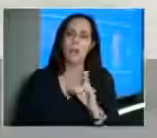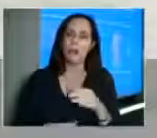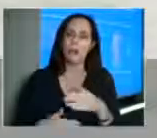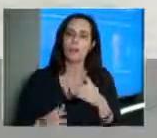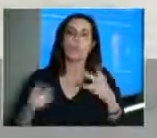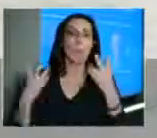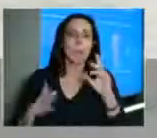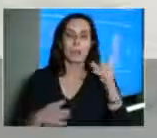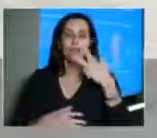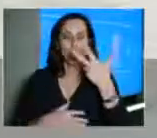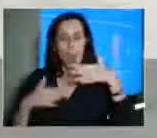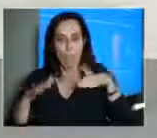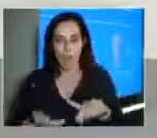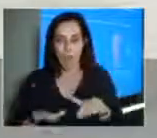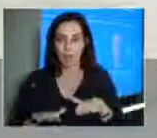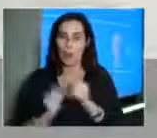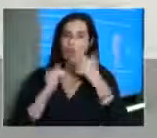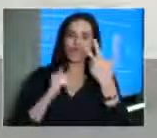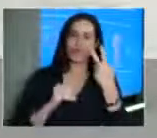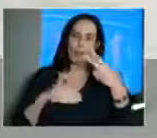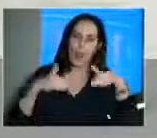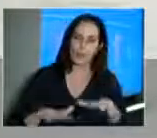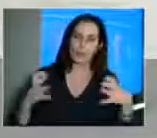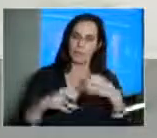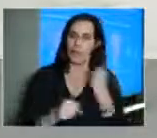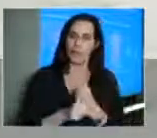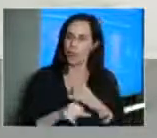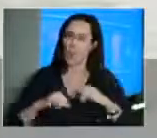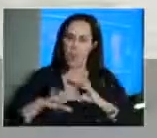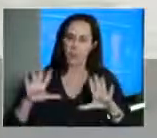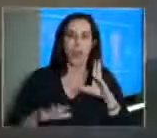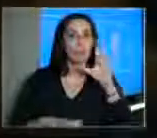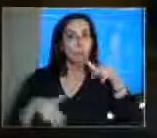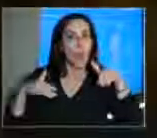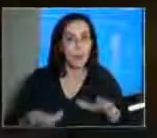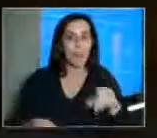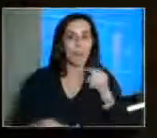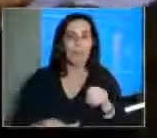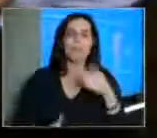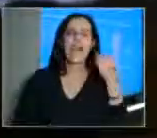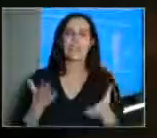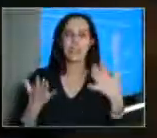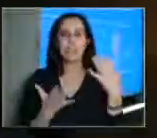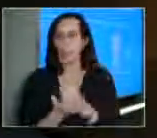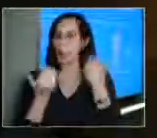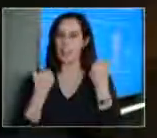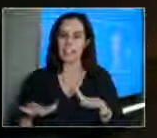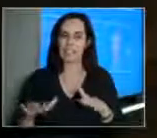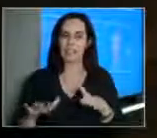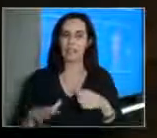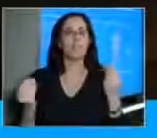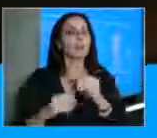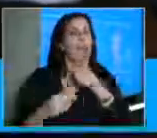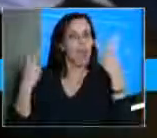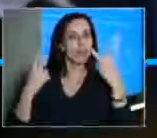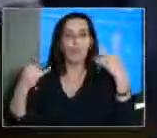לא אכפת אם יהיה עוד 3 מנדטים או פחות 2 מנדטים למפלגת העבודה. אבל 3 מנדטים כאלה זה ההבדל בניצחון להפסד, והדבר